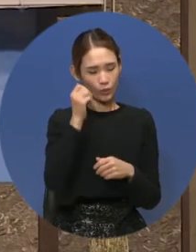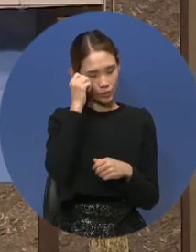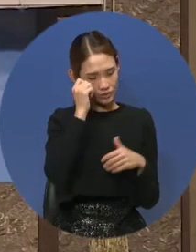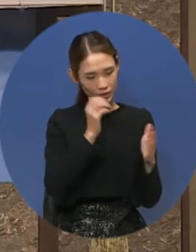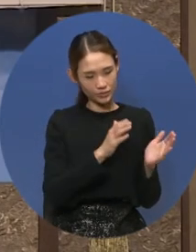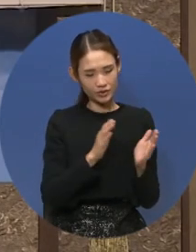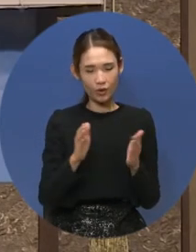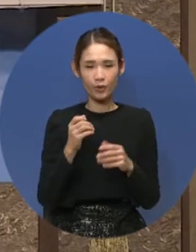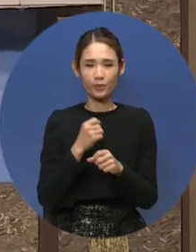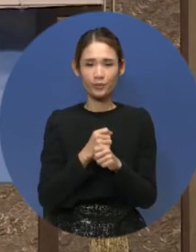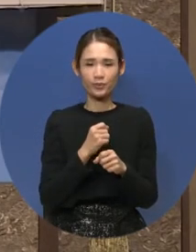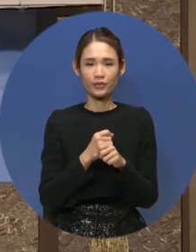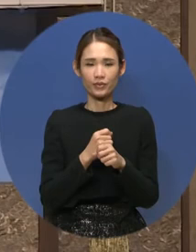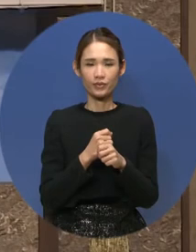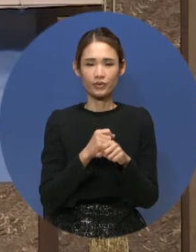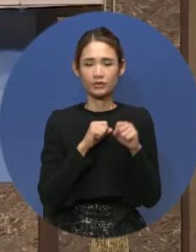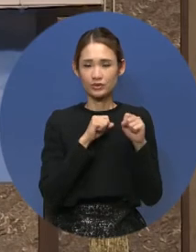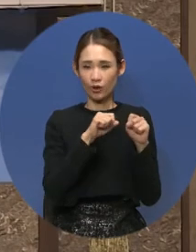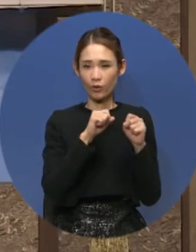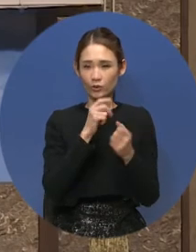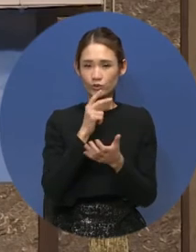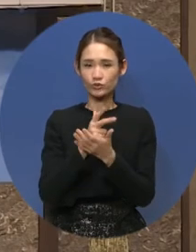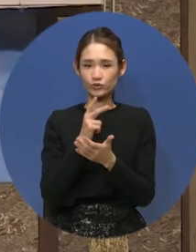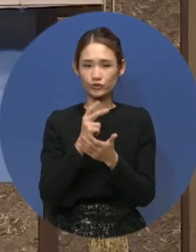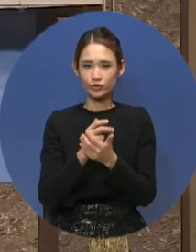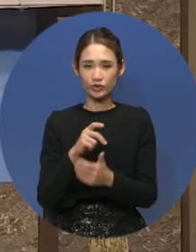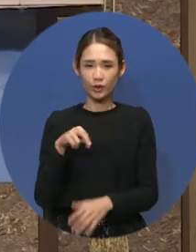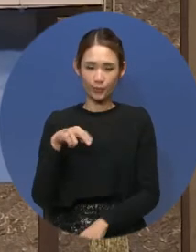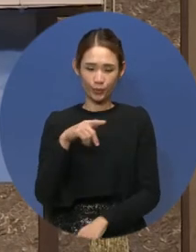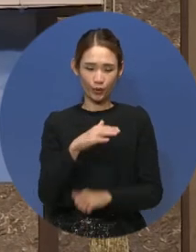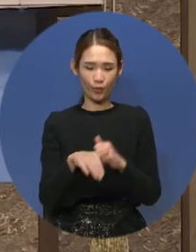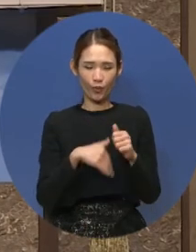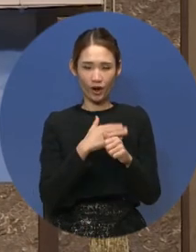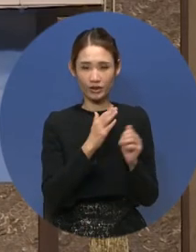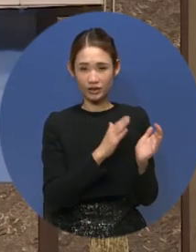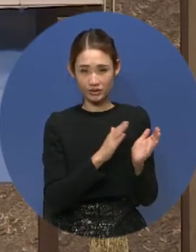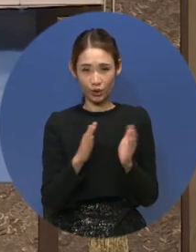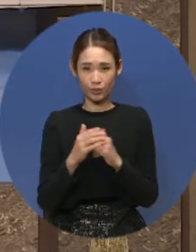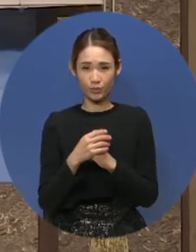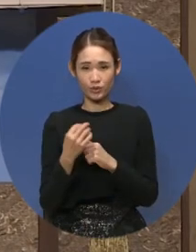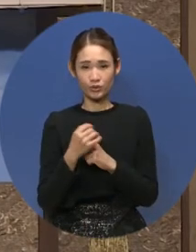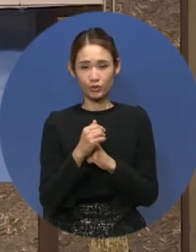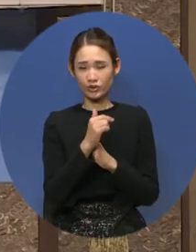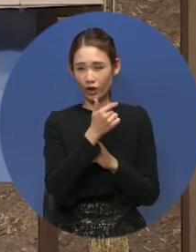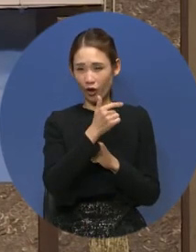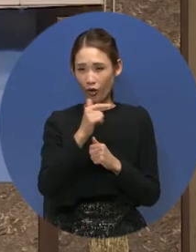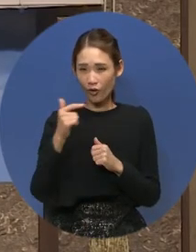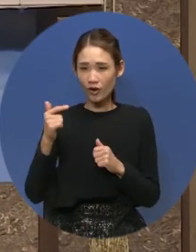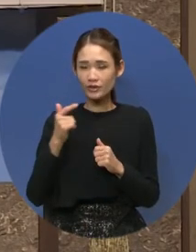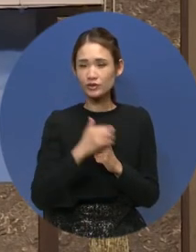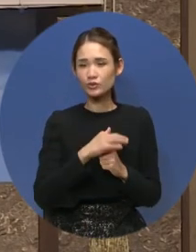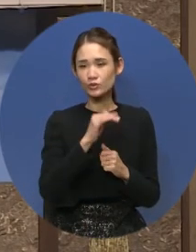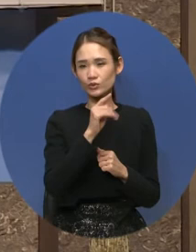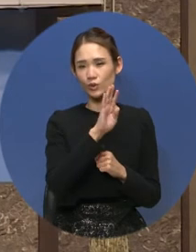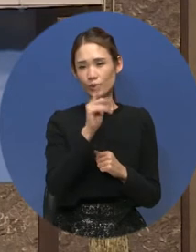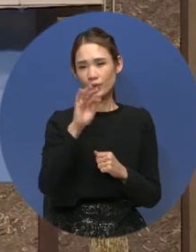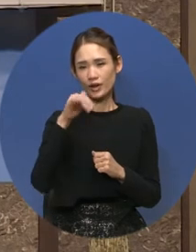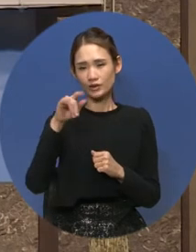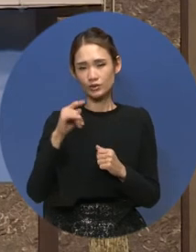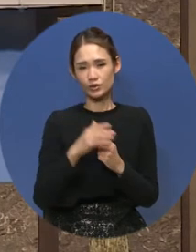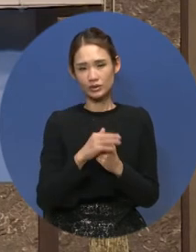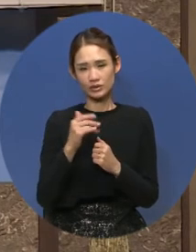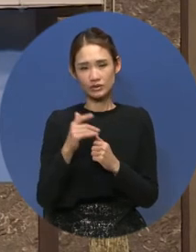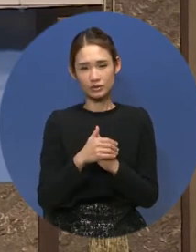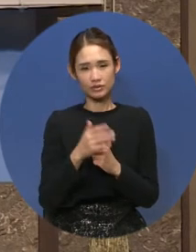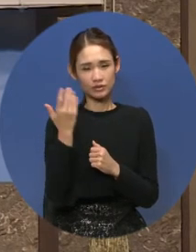그리고 청소와 주차와 보육환경 정비, 그리고 여러 가지 쪽방촌, 직장촌, 그리고 이제